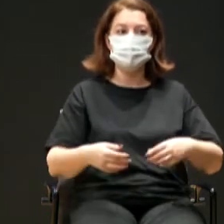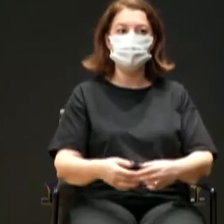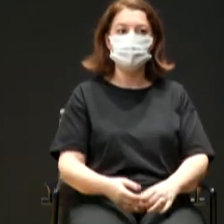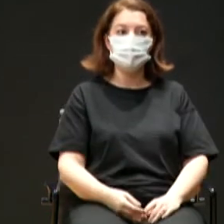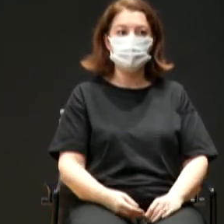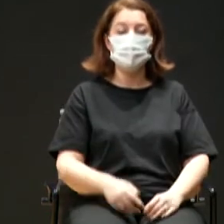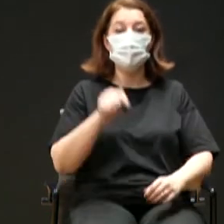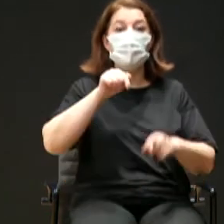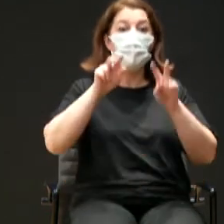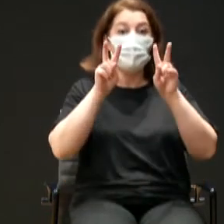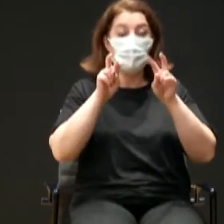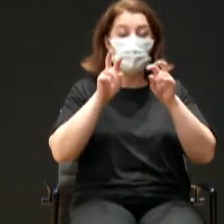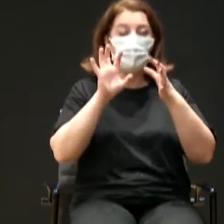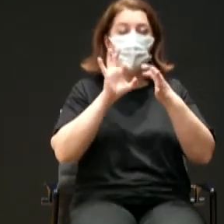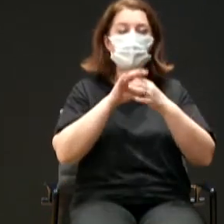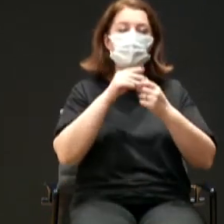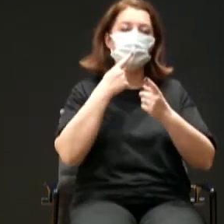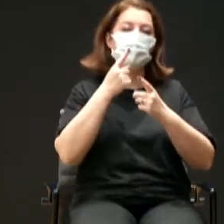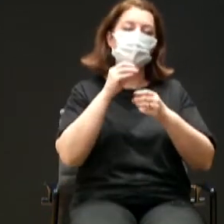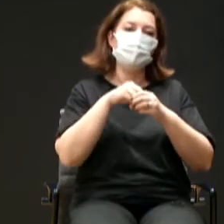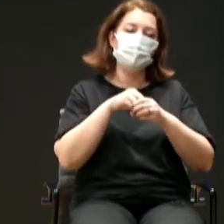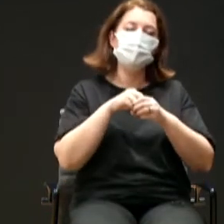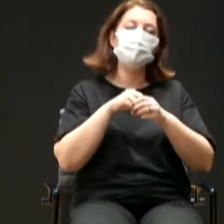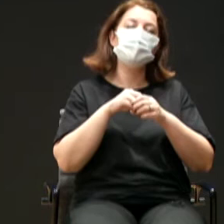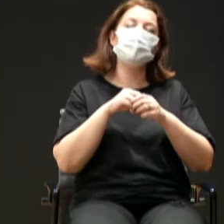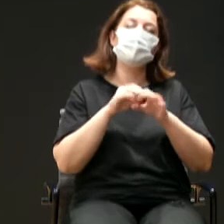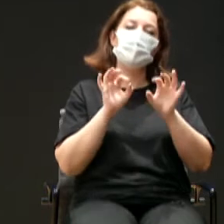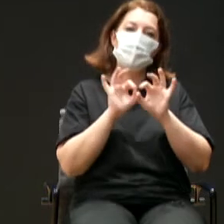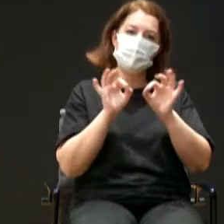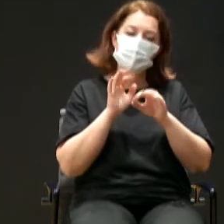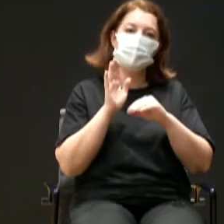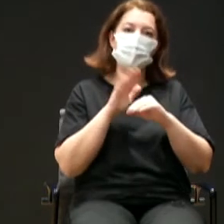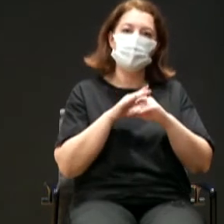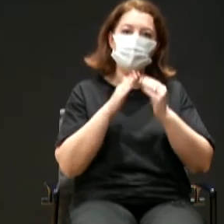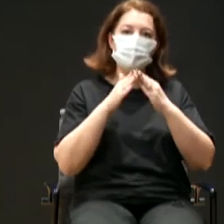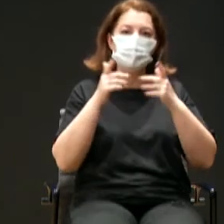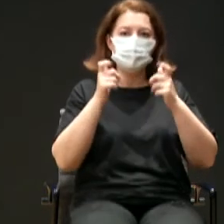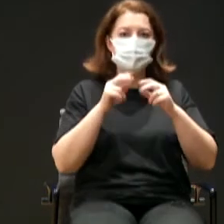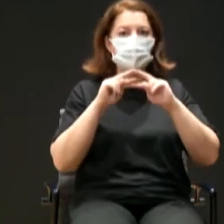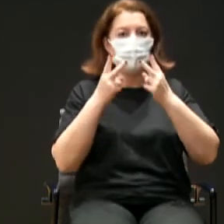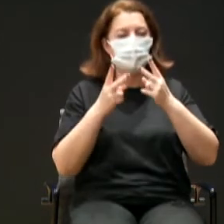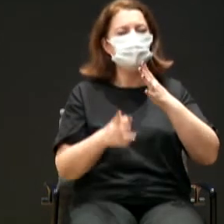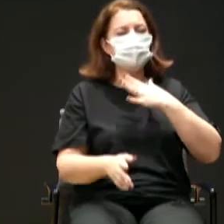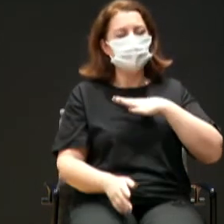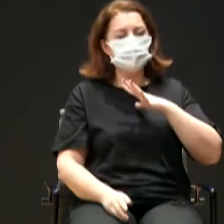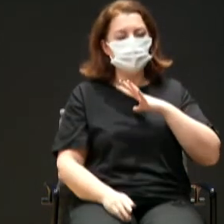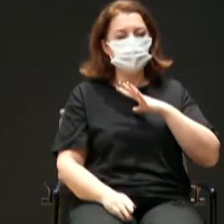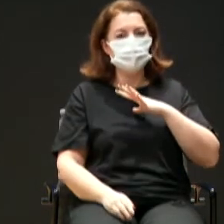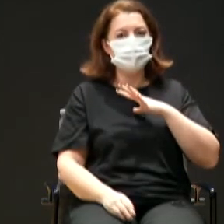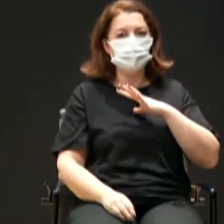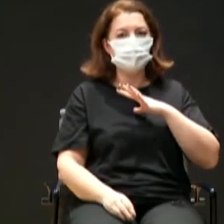Bu konuyla alakalı yani söyleyeceklerim bu kadar. Evet, yapılmasını... Yani Büyükşehir'e devredilmesini istiyoruz.